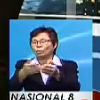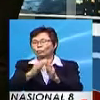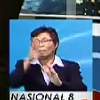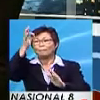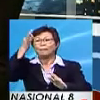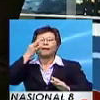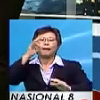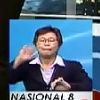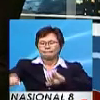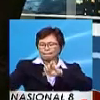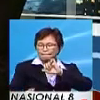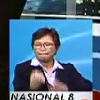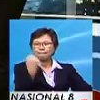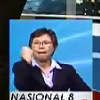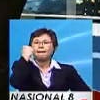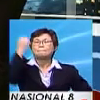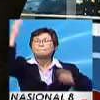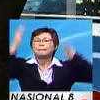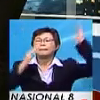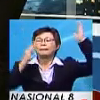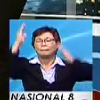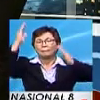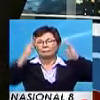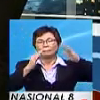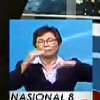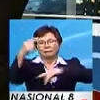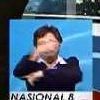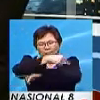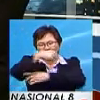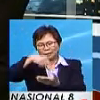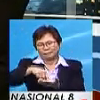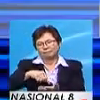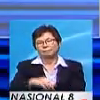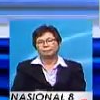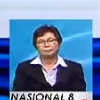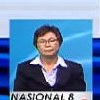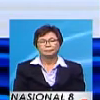persekutuan Bina Badan Malaysia pbbm hari